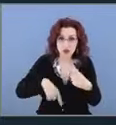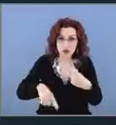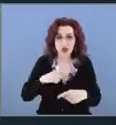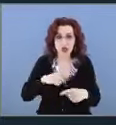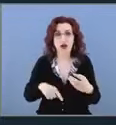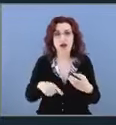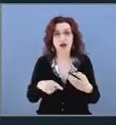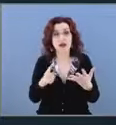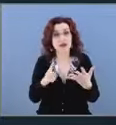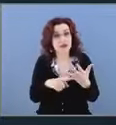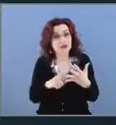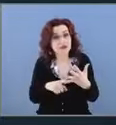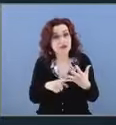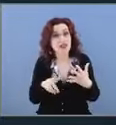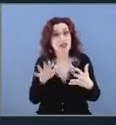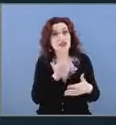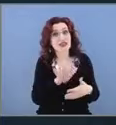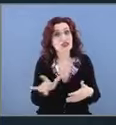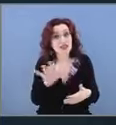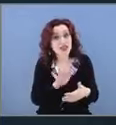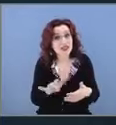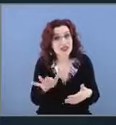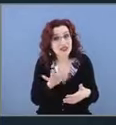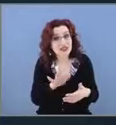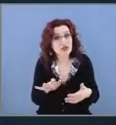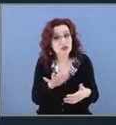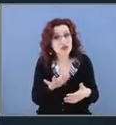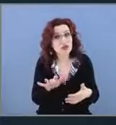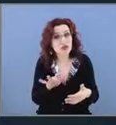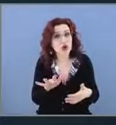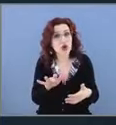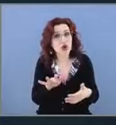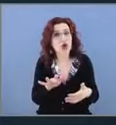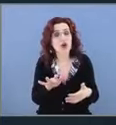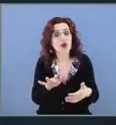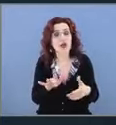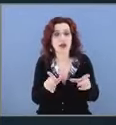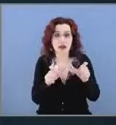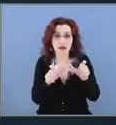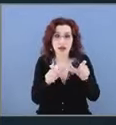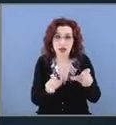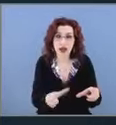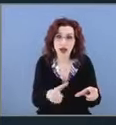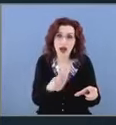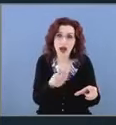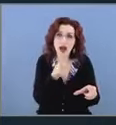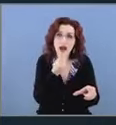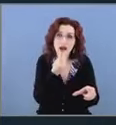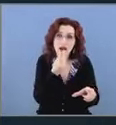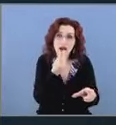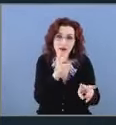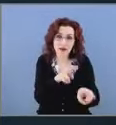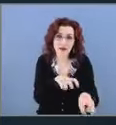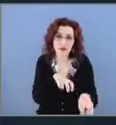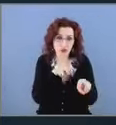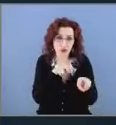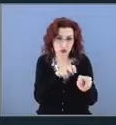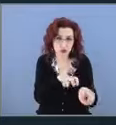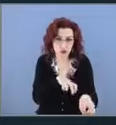della digitalizzazione nel settore agri-food e anche la food